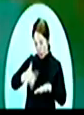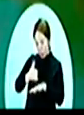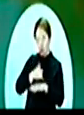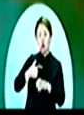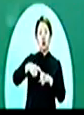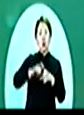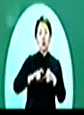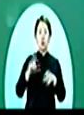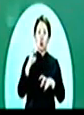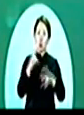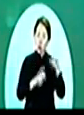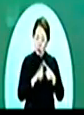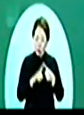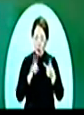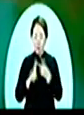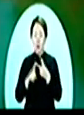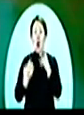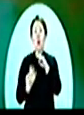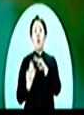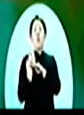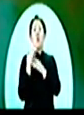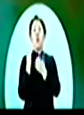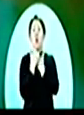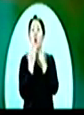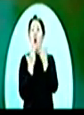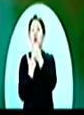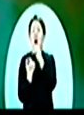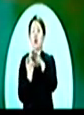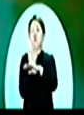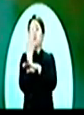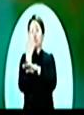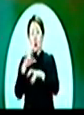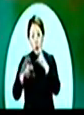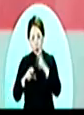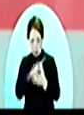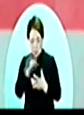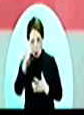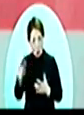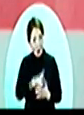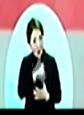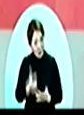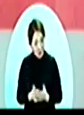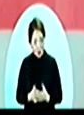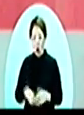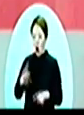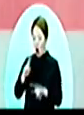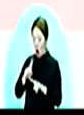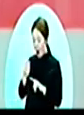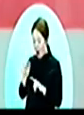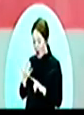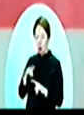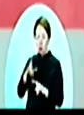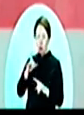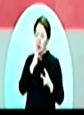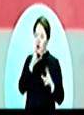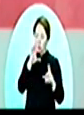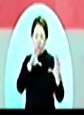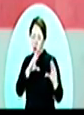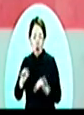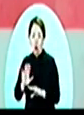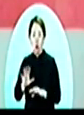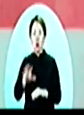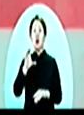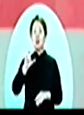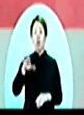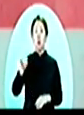төмсний үйлдвэрлэл, буудааны үйлдвэрлэл бол дотоодын хэрэгцээг 100% хангадаг болсон байгаа. Хөдөө аж ахуйн салбарын нөөц бол ундуршгүй, шахагдшгүй